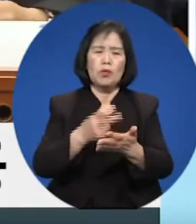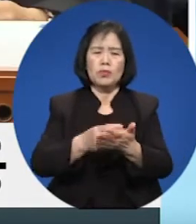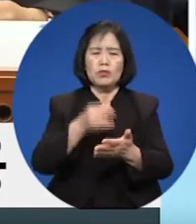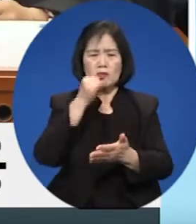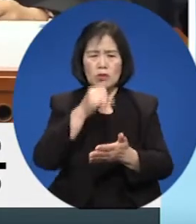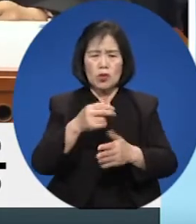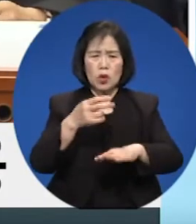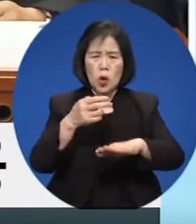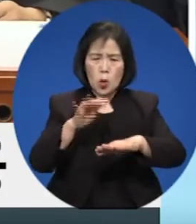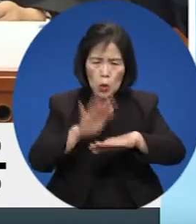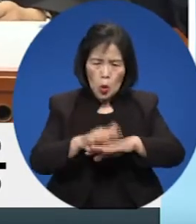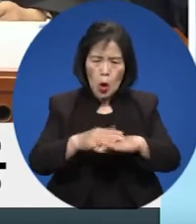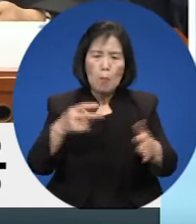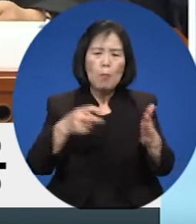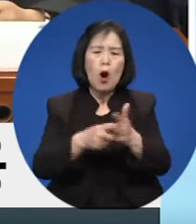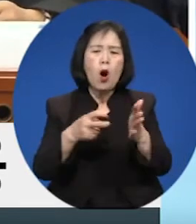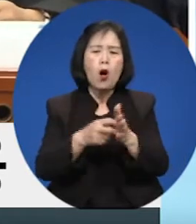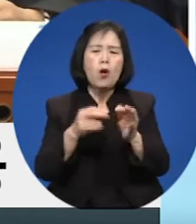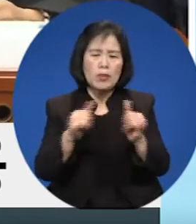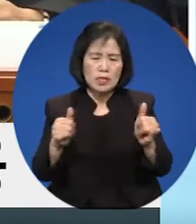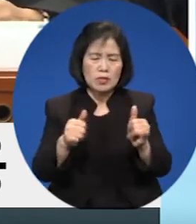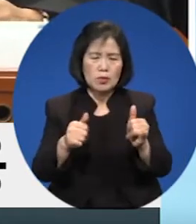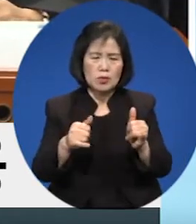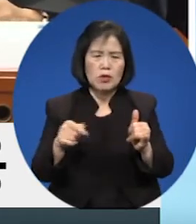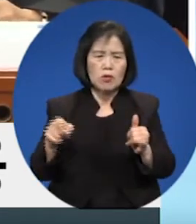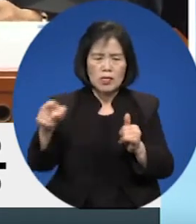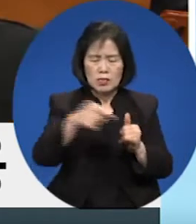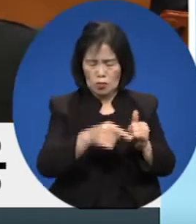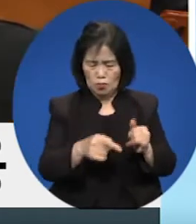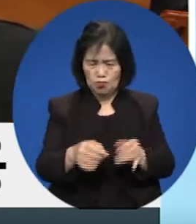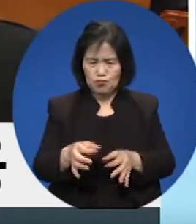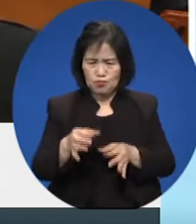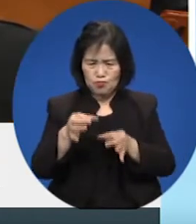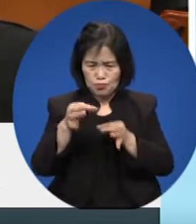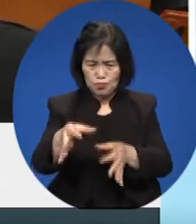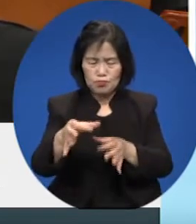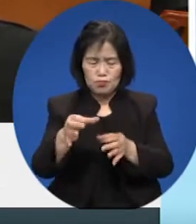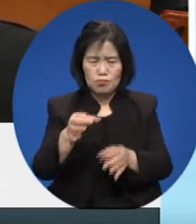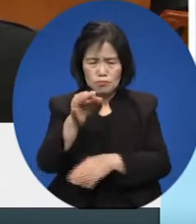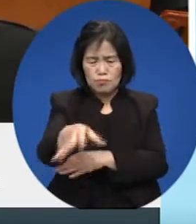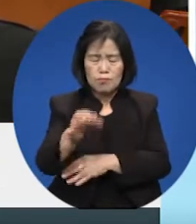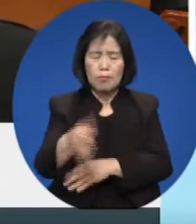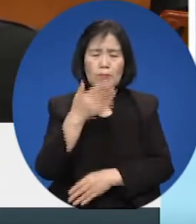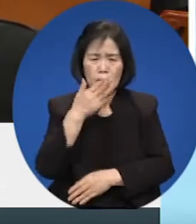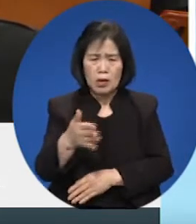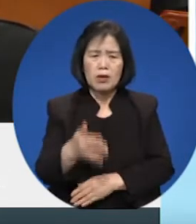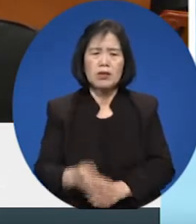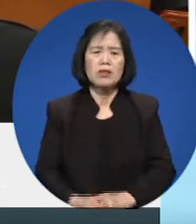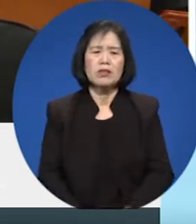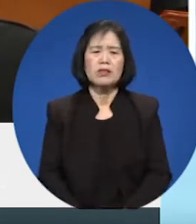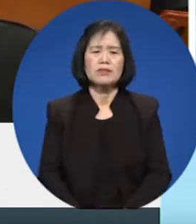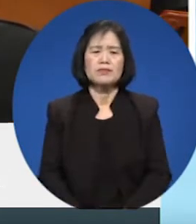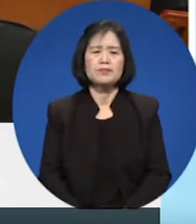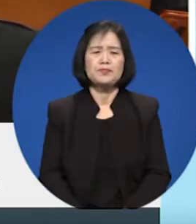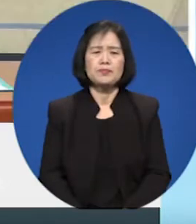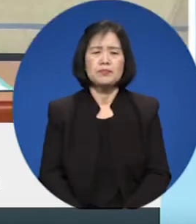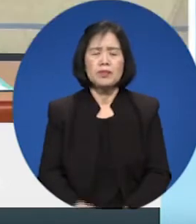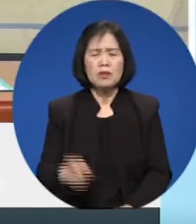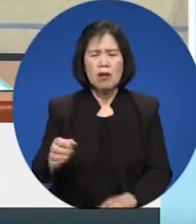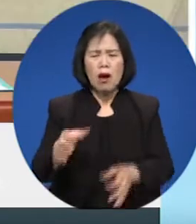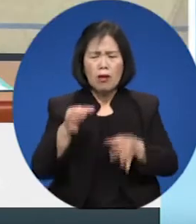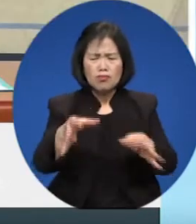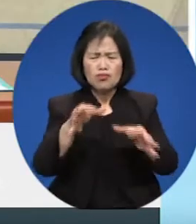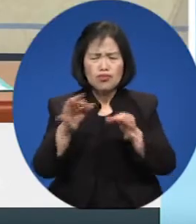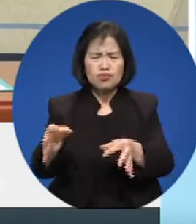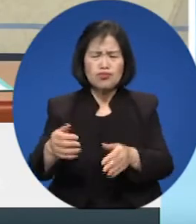노무법인 을 통해서 간접적인 투자를 통해서 놈들이었다 취득할 수 있는 방법 좀 더 현재 있는 거거든요 그런 방식의 어떤 툭 이들이 성향이 있는